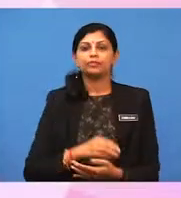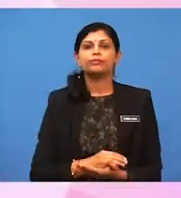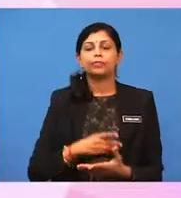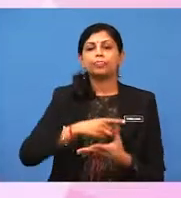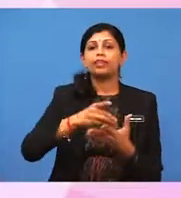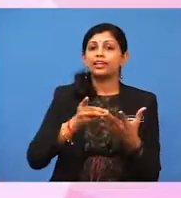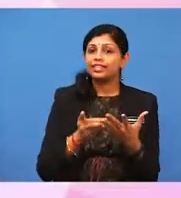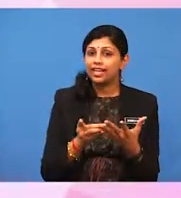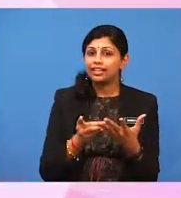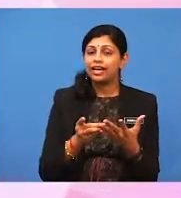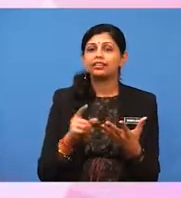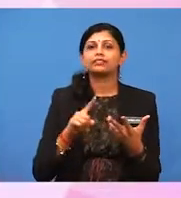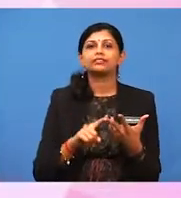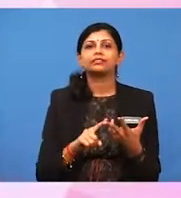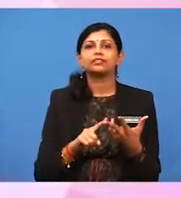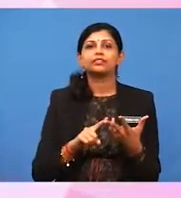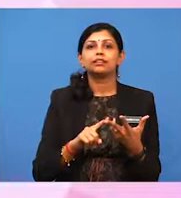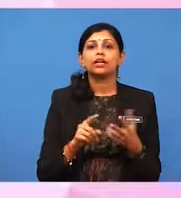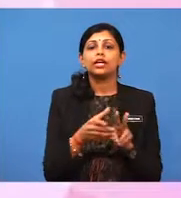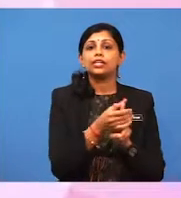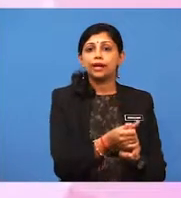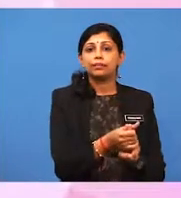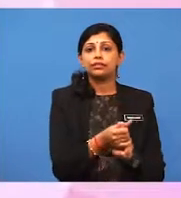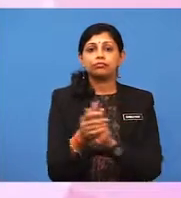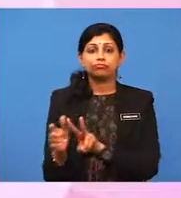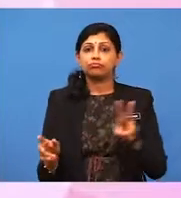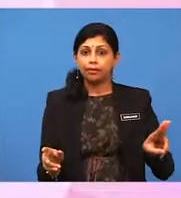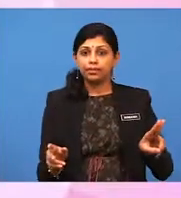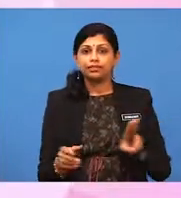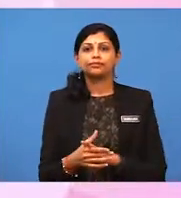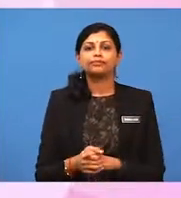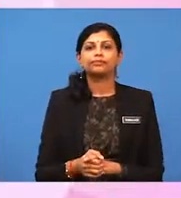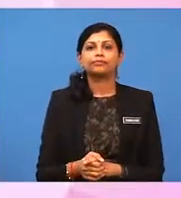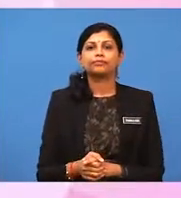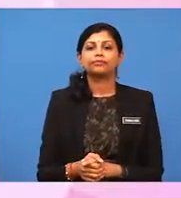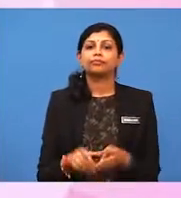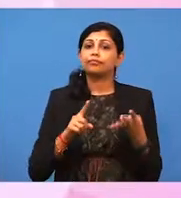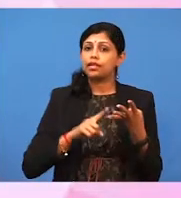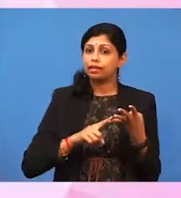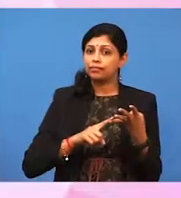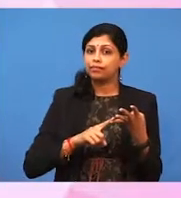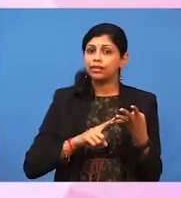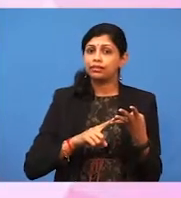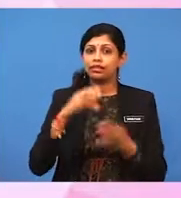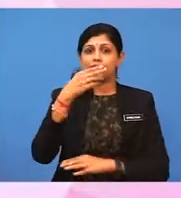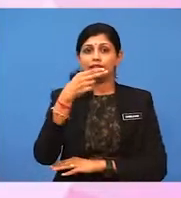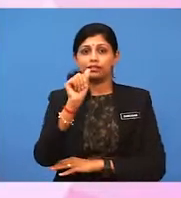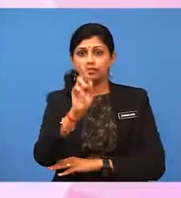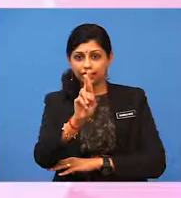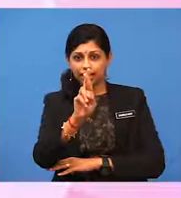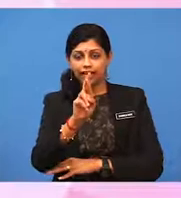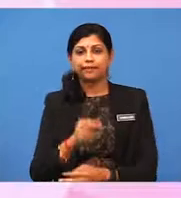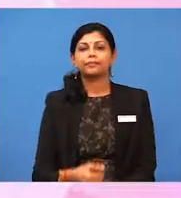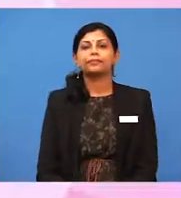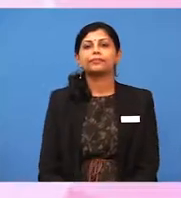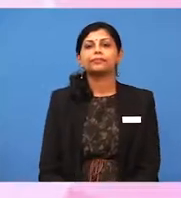Ketiga, menggunakan jenis data double dalam kod segmen. Keempat, menggunakan jenis data char dalam kod